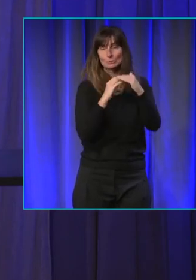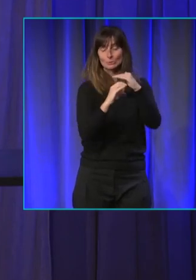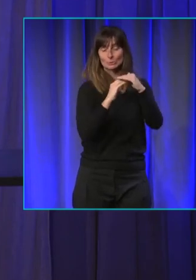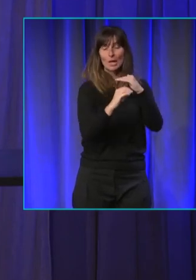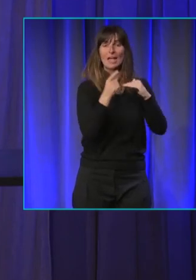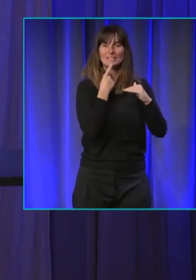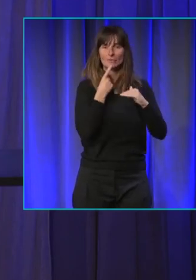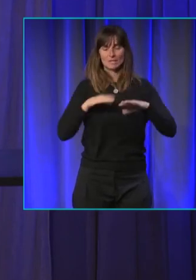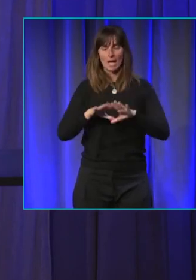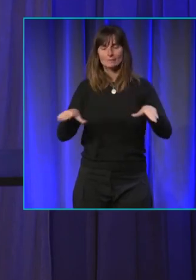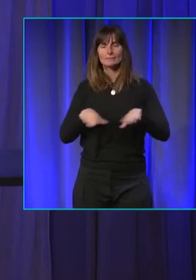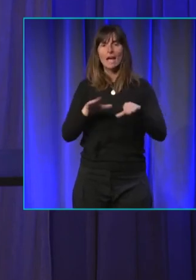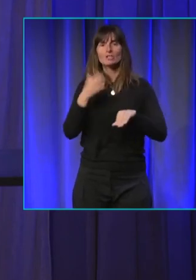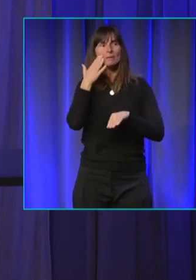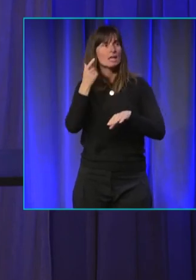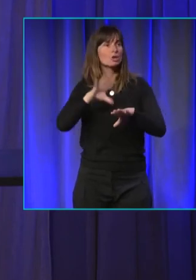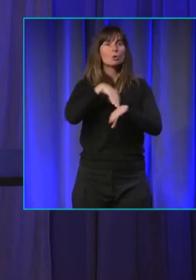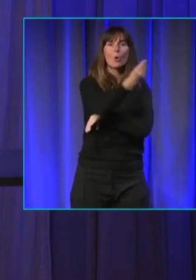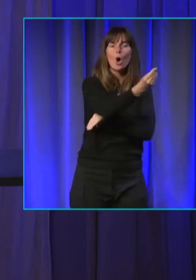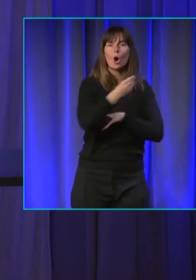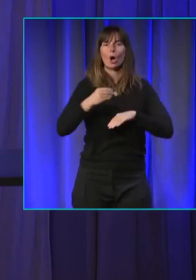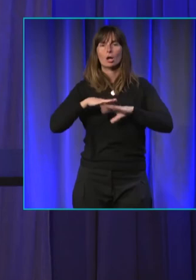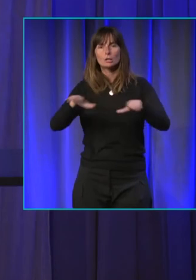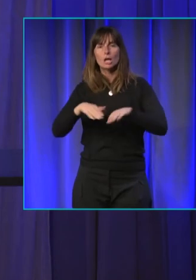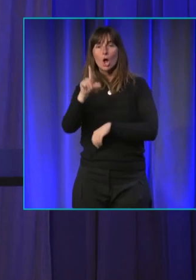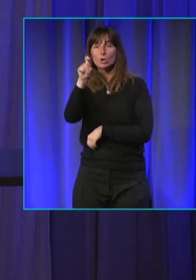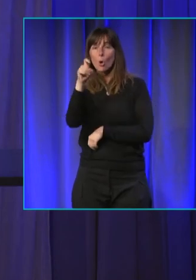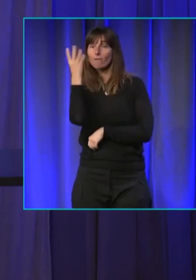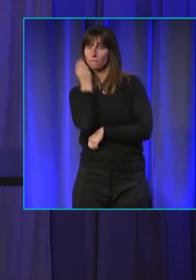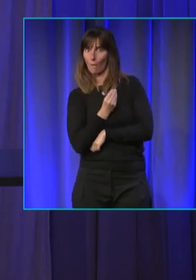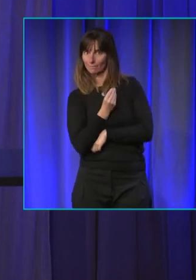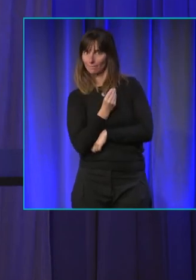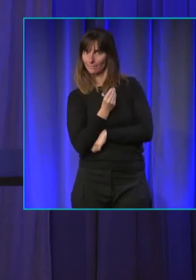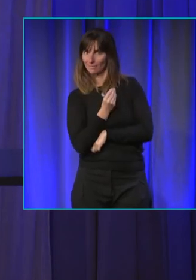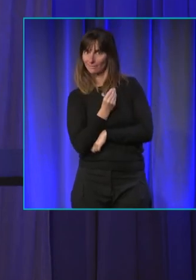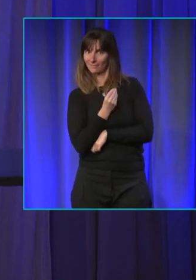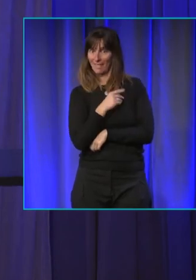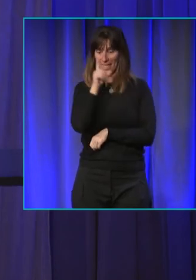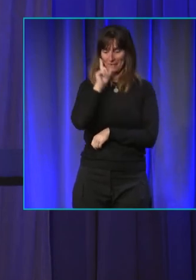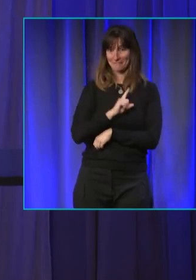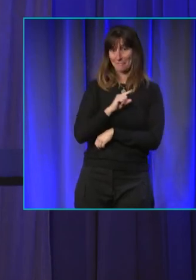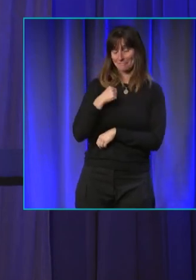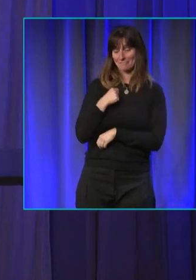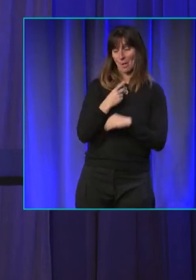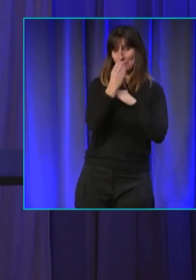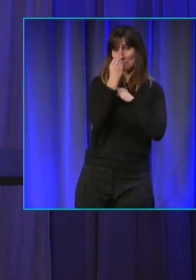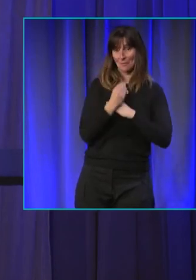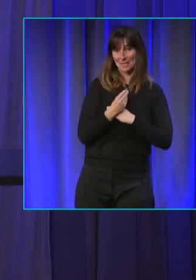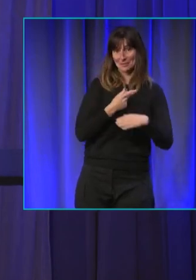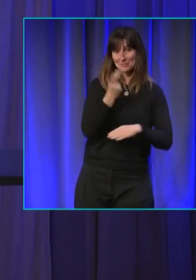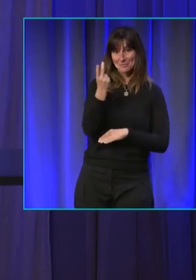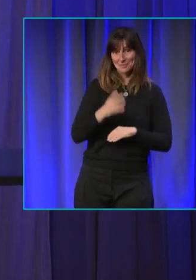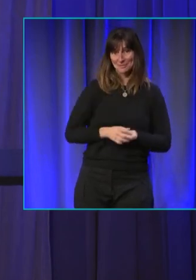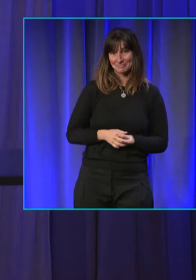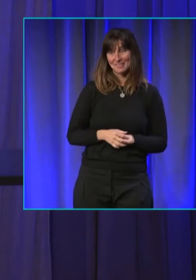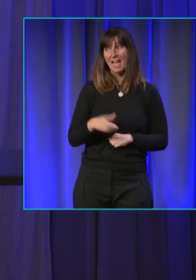épreuves de nage en eau libre, lorsque l'eau est froide, en fait, les femmes sont protégées du froid, sont mieux protégées du froid